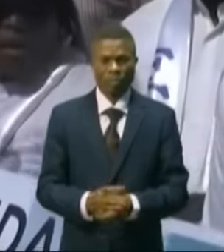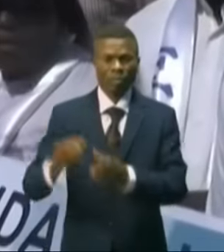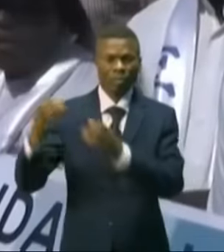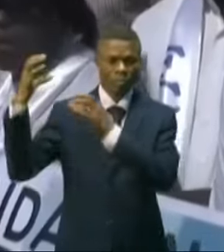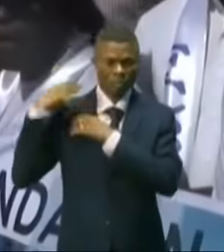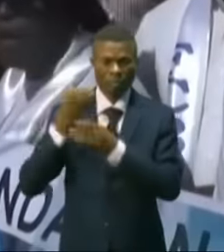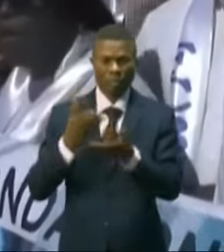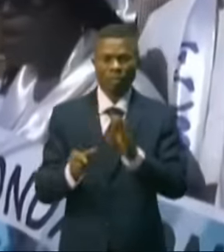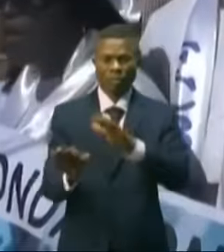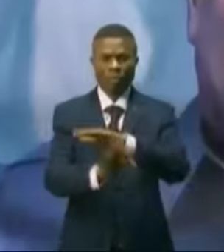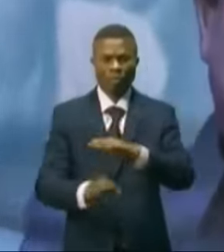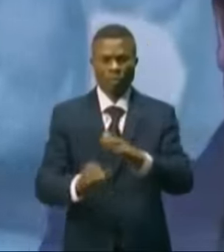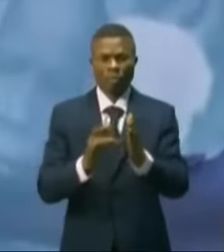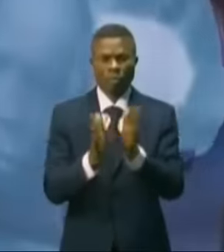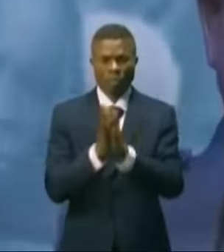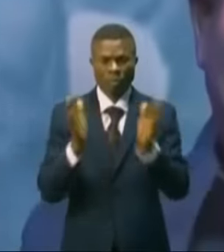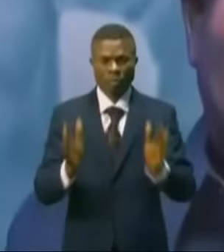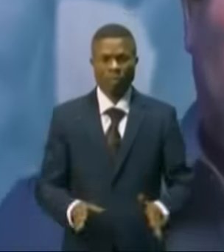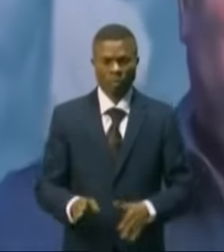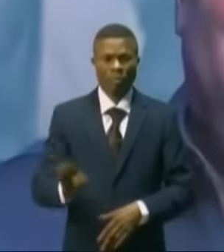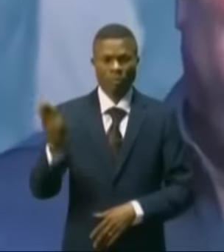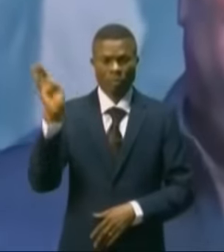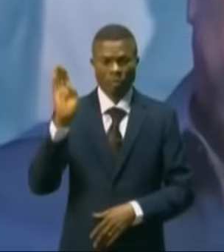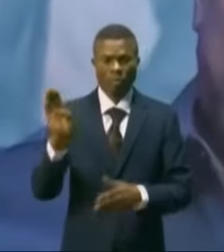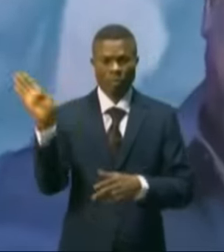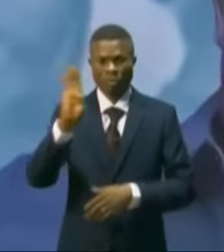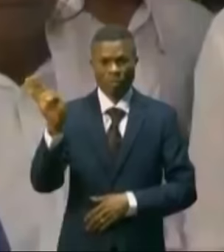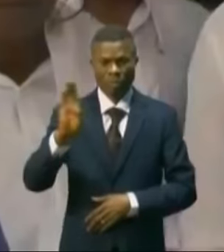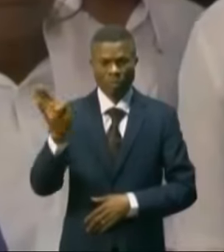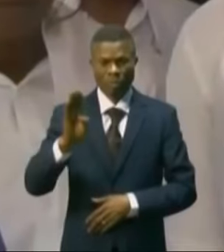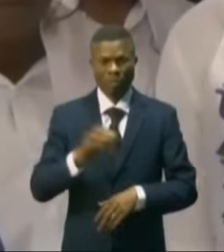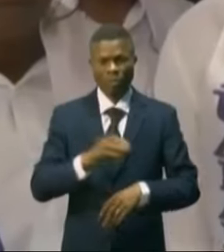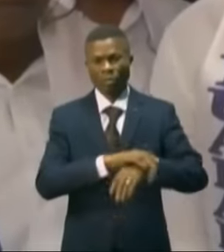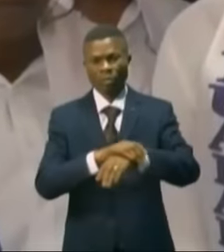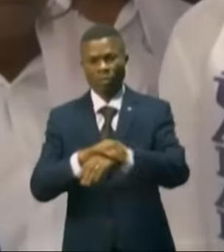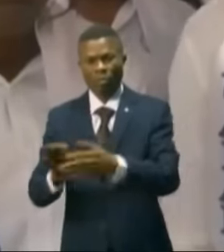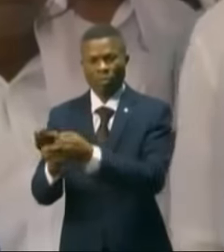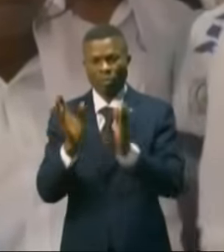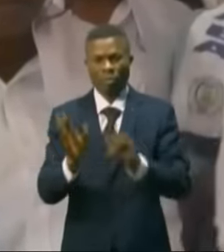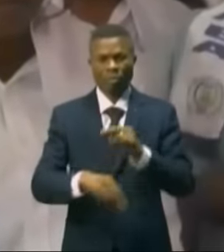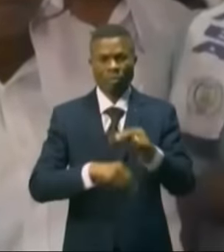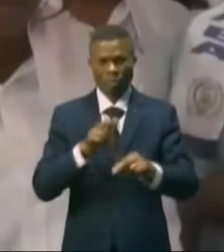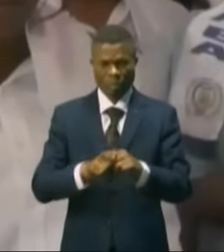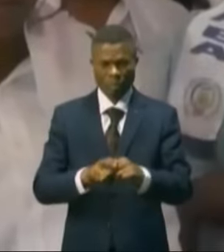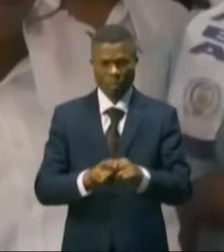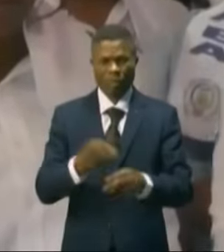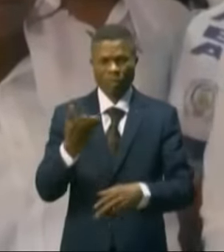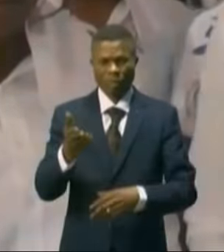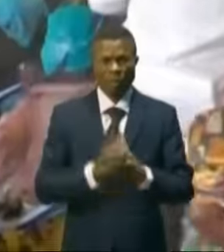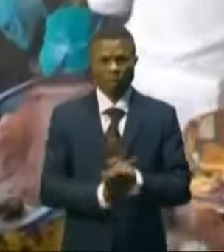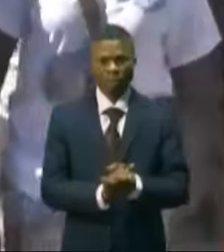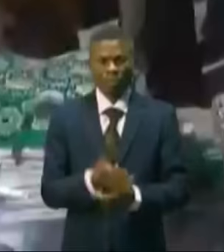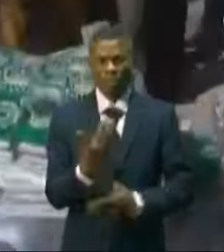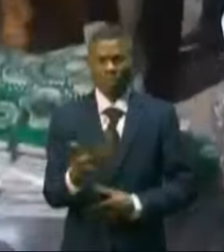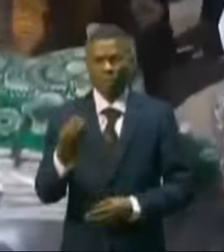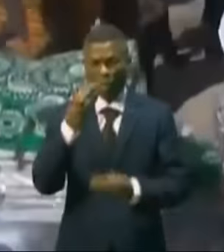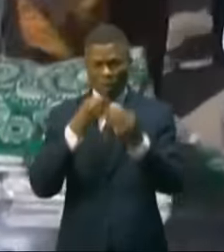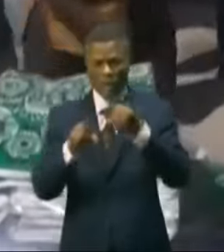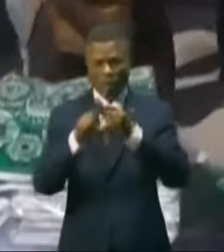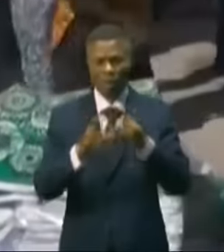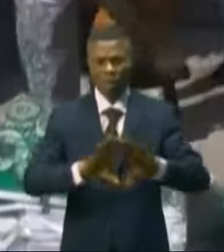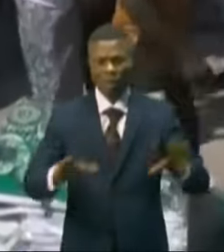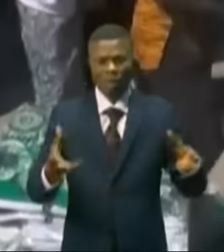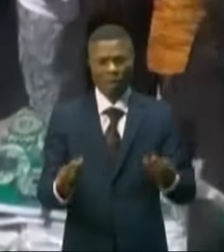de la fondation chrétienne Barnabé Mouakadi, conduite par le coordonnateur provincial Grace Kitenge. Des vivres et non-vivres constitués